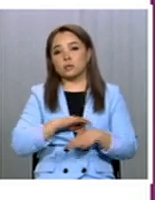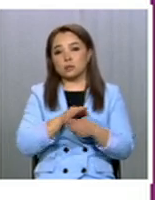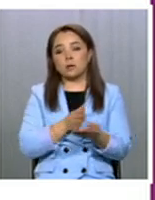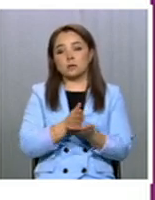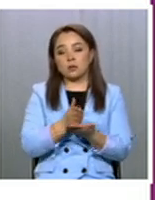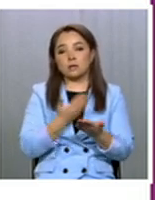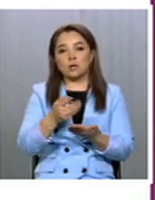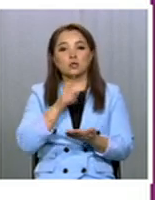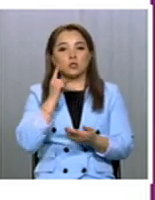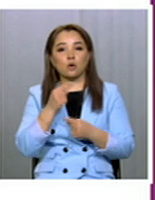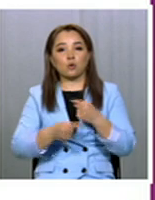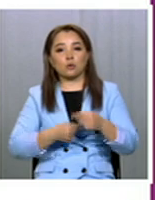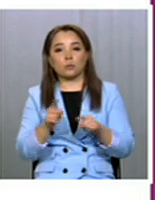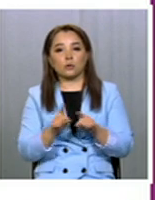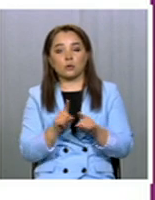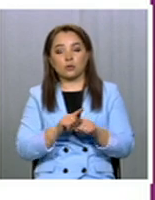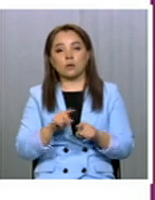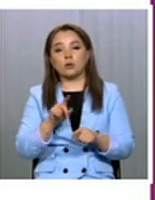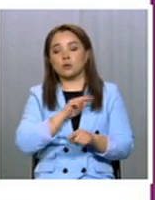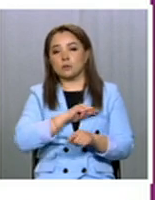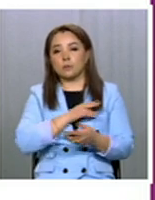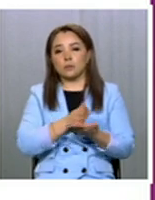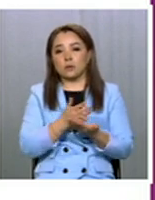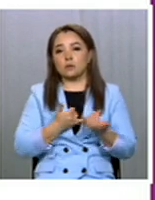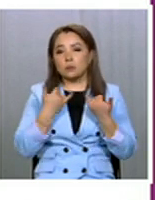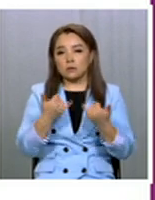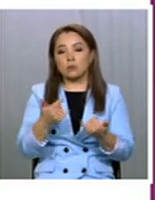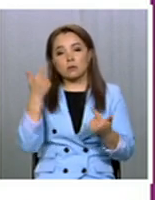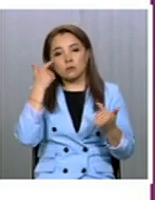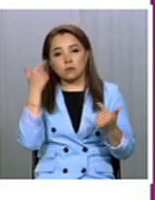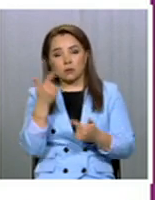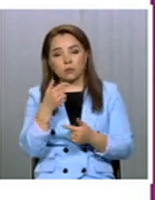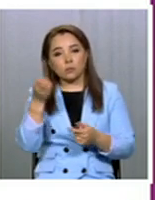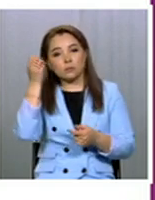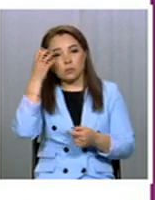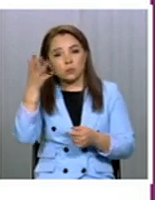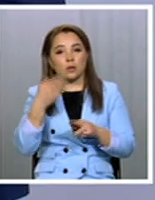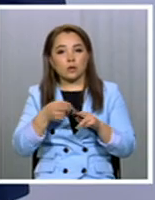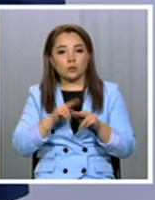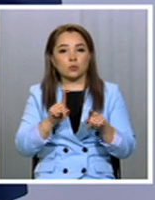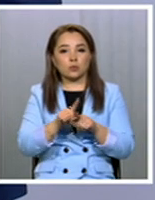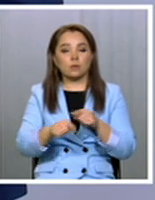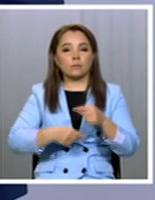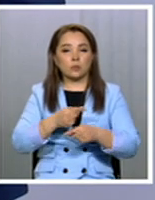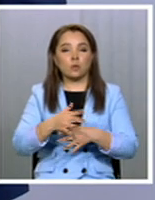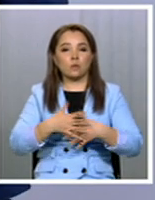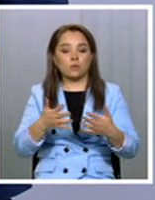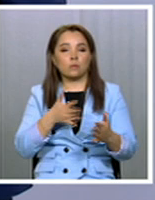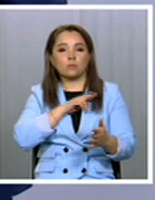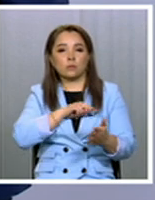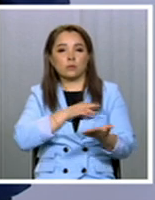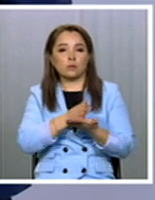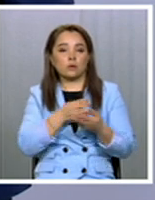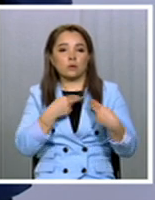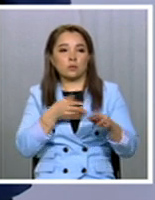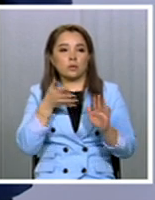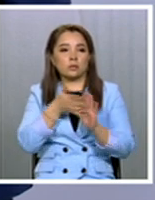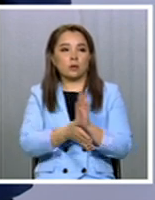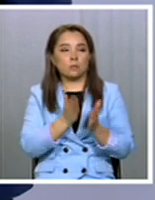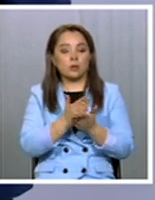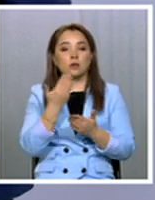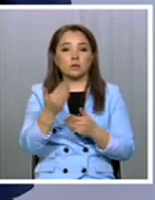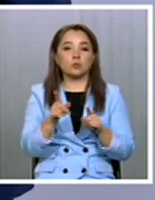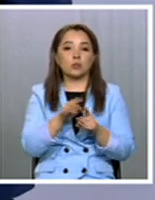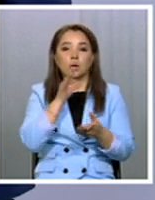жас ұрпақты өнерге, білімге, ғылымға баулуызды көп еңбек сіңірген. Оқушылар, сіздердің